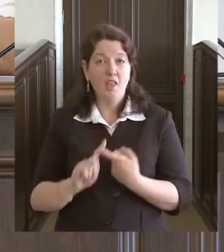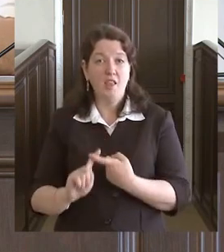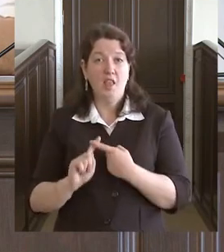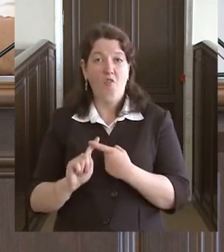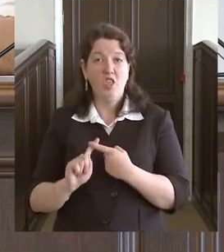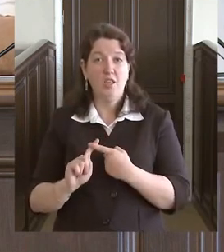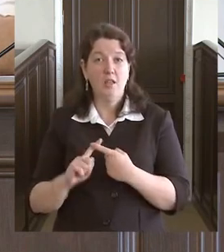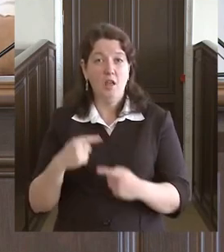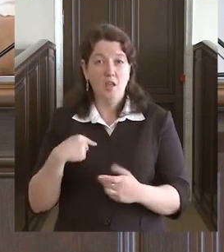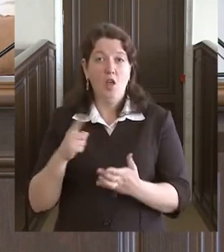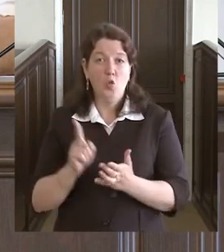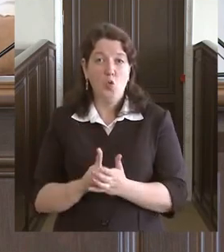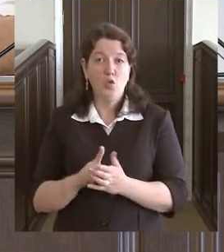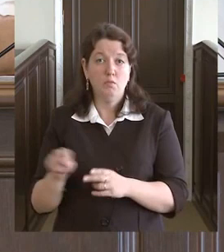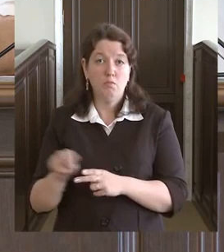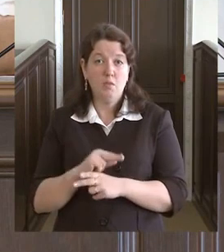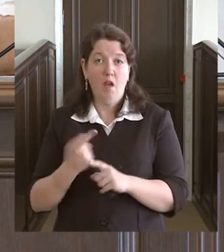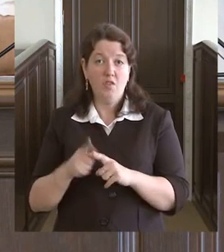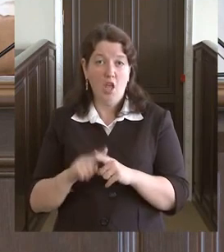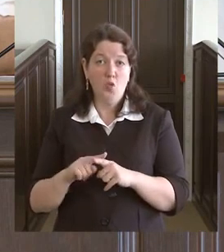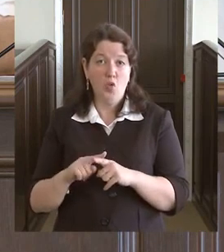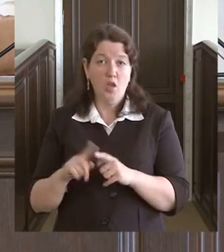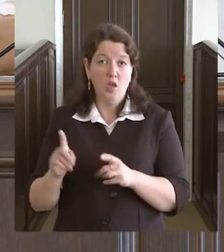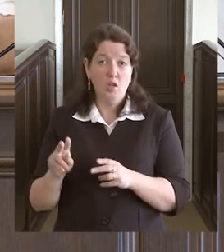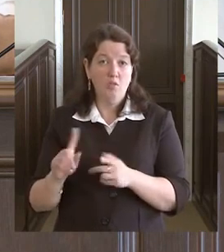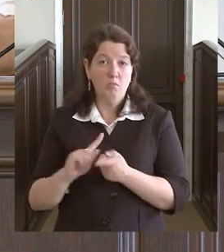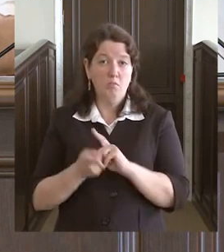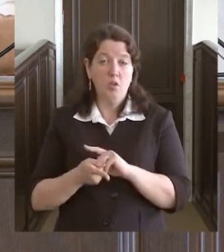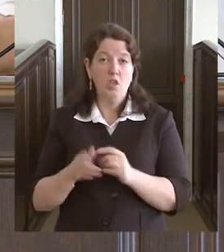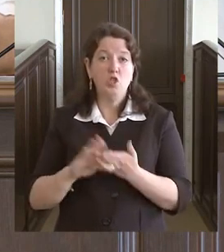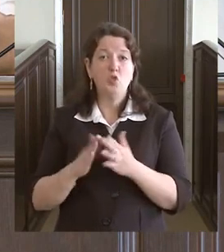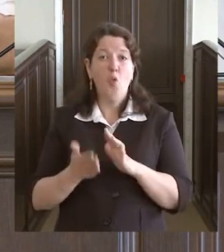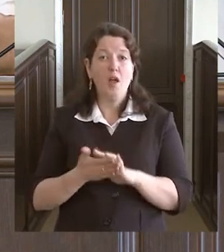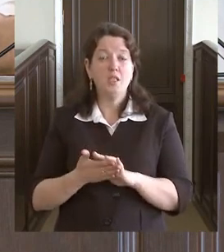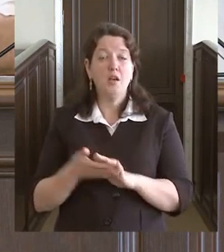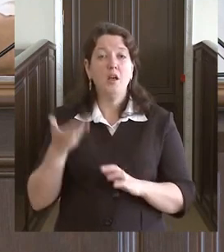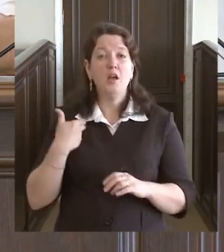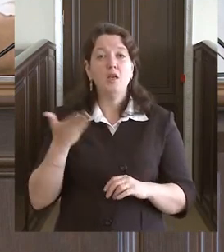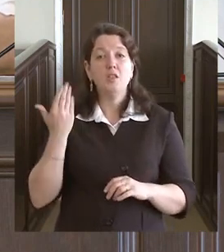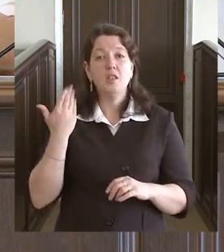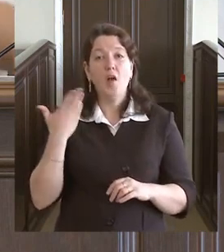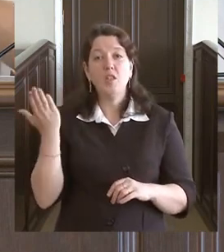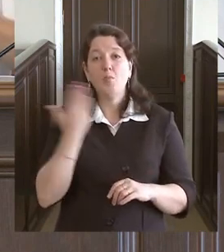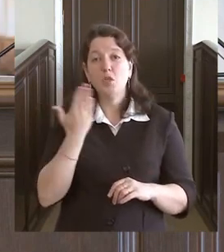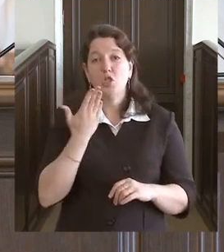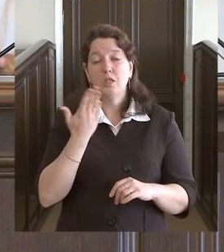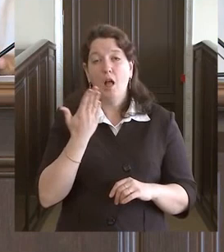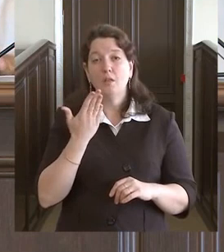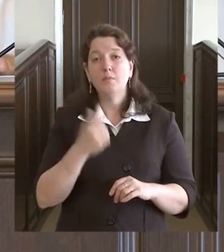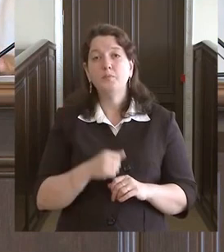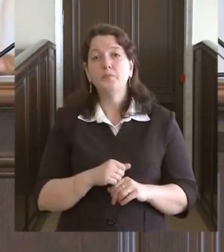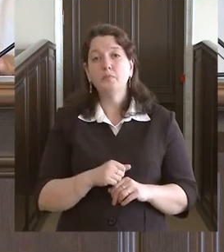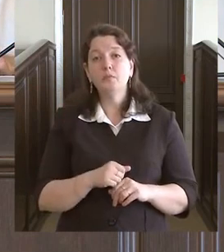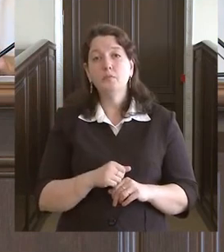мы должны что то сделать в этом отношении конечно вот недавно я прочитал интереса вич мне